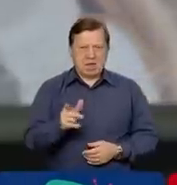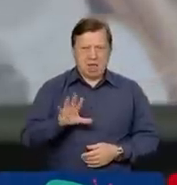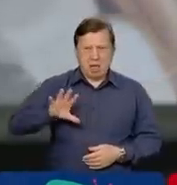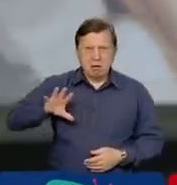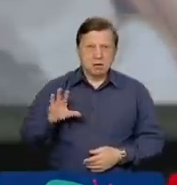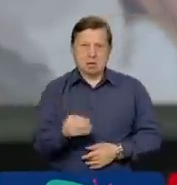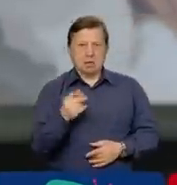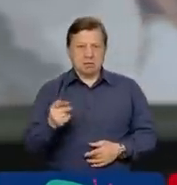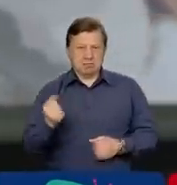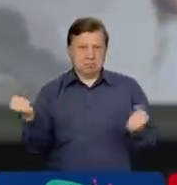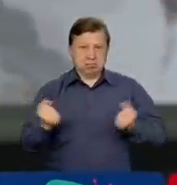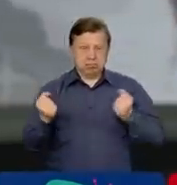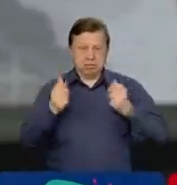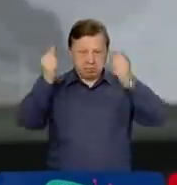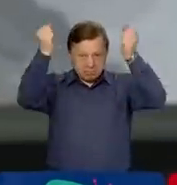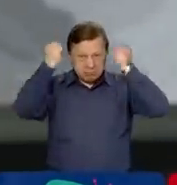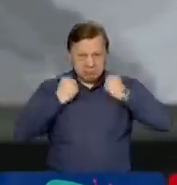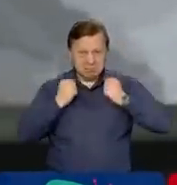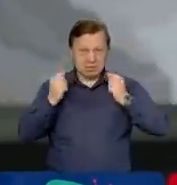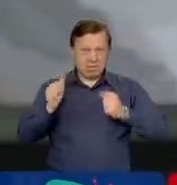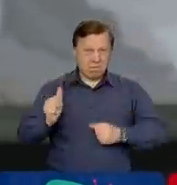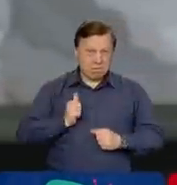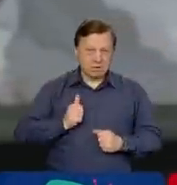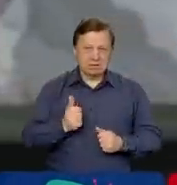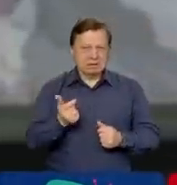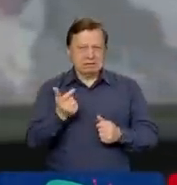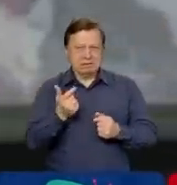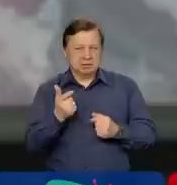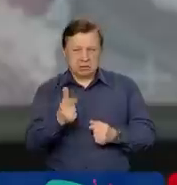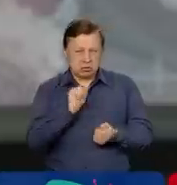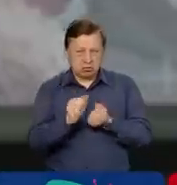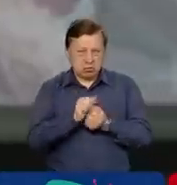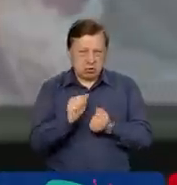ekstremalne metody, które no niestety, jak w tym przypadku wygląda, mogą przynieść